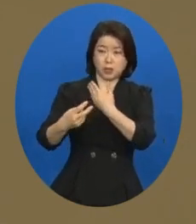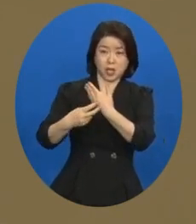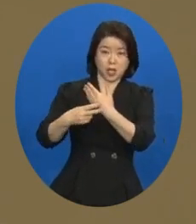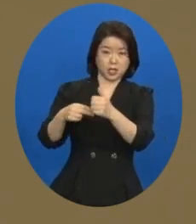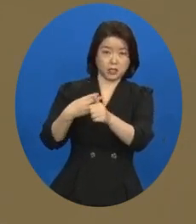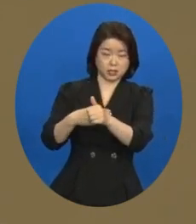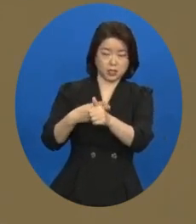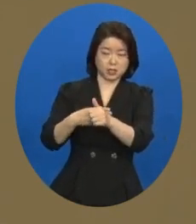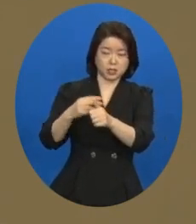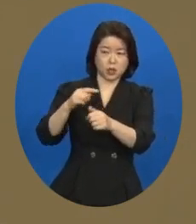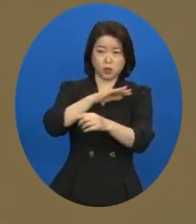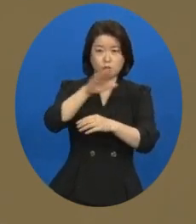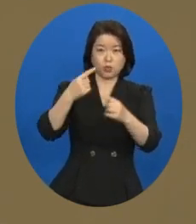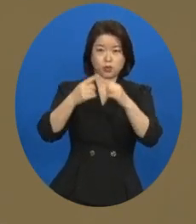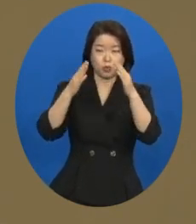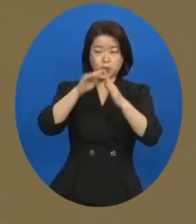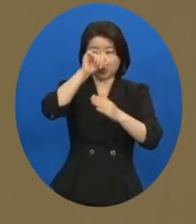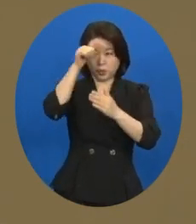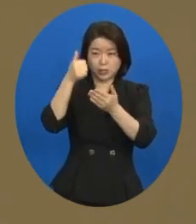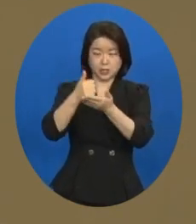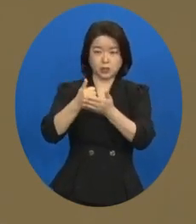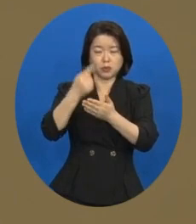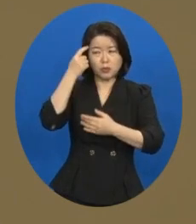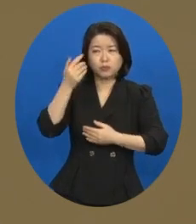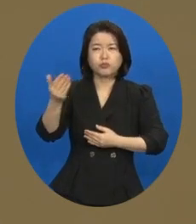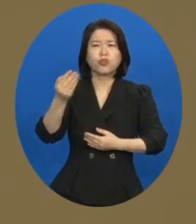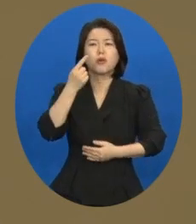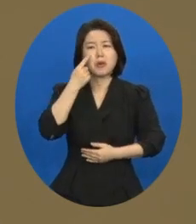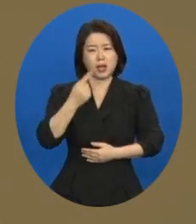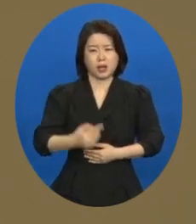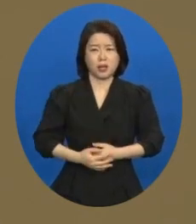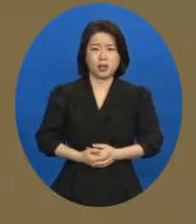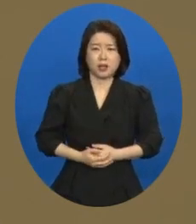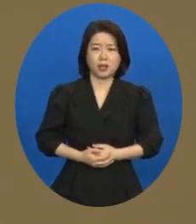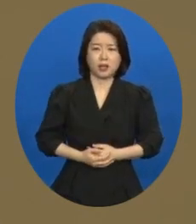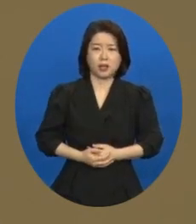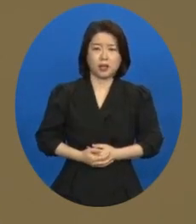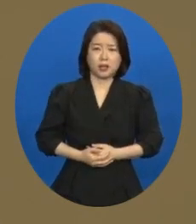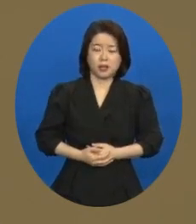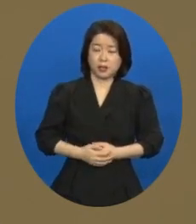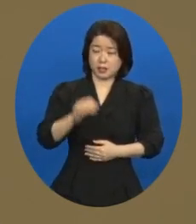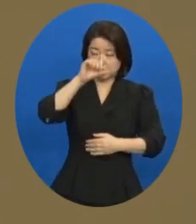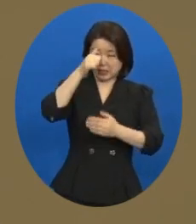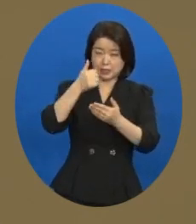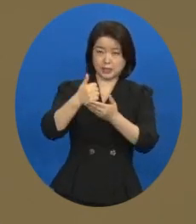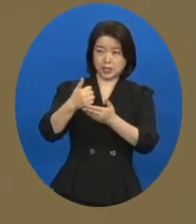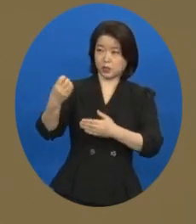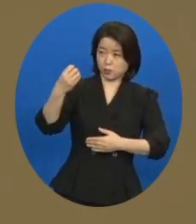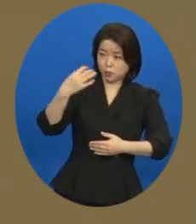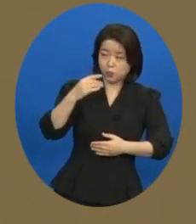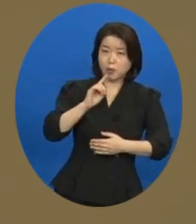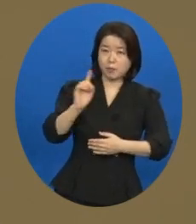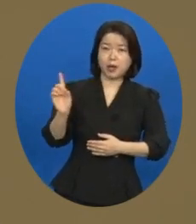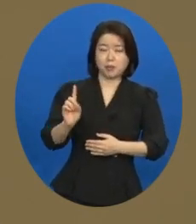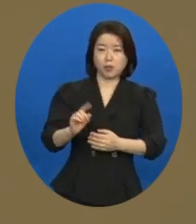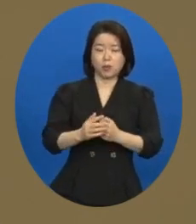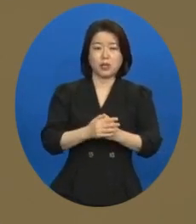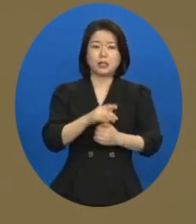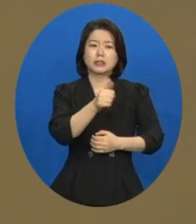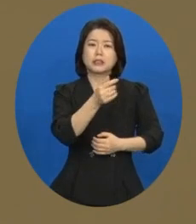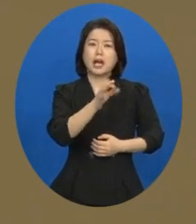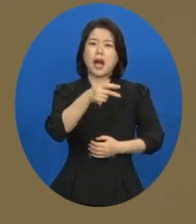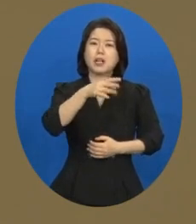교회 장로님에게 문의를 했습니다. 그랬더니 장로님 하시는 이야기가 그 항생제